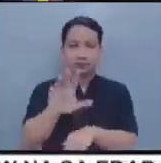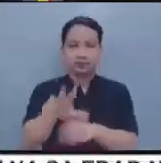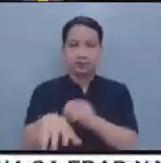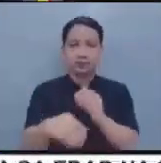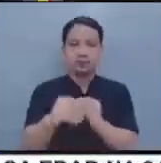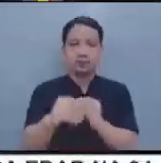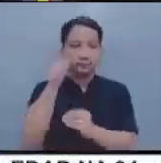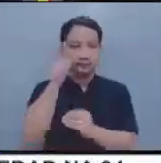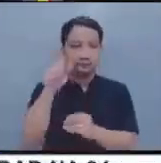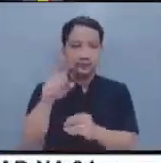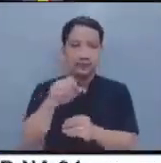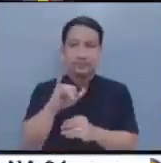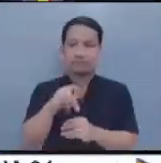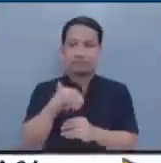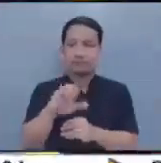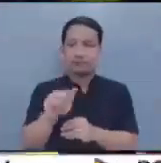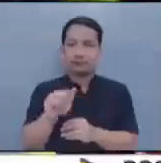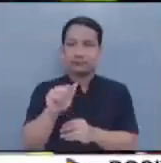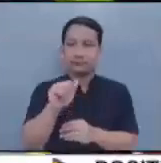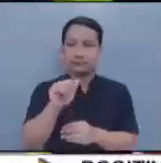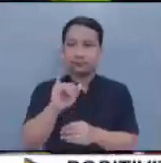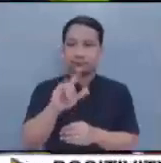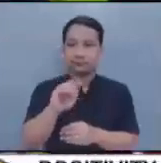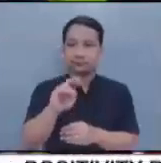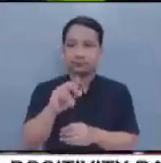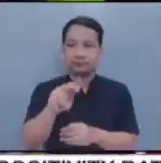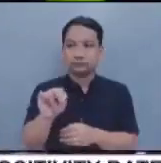PIA Iligan City.